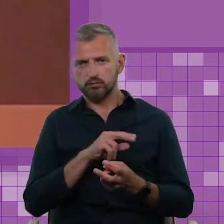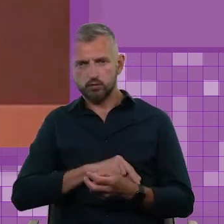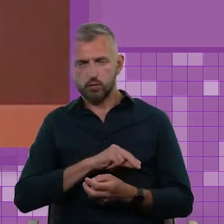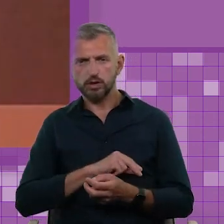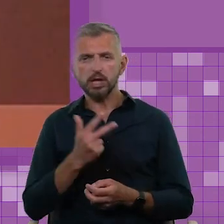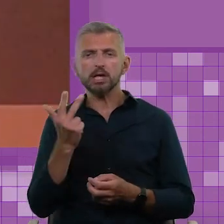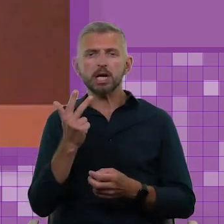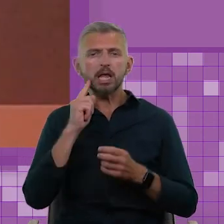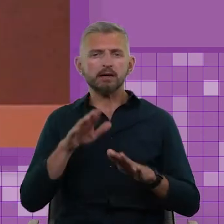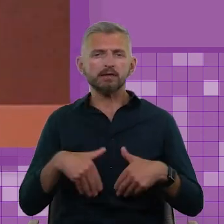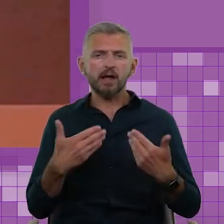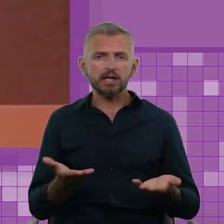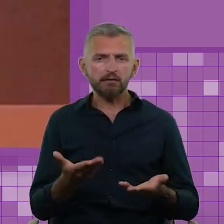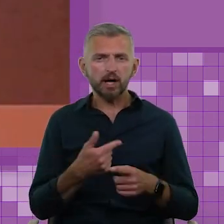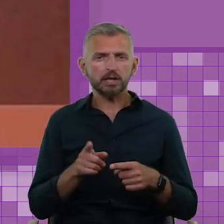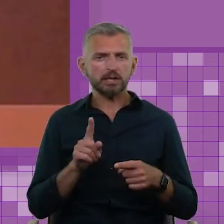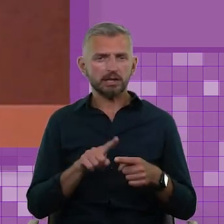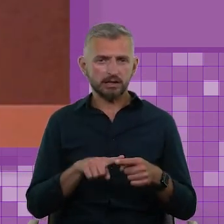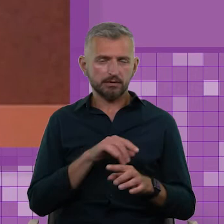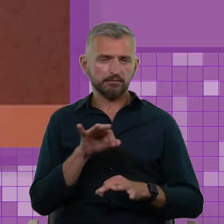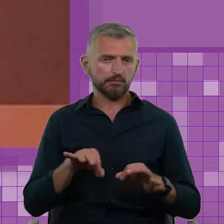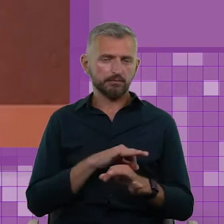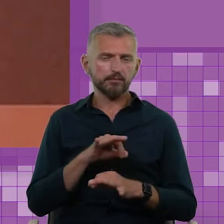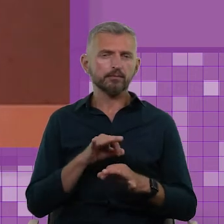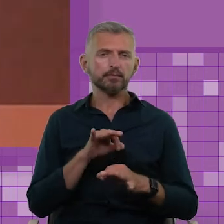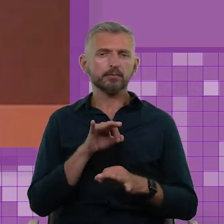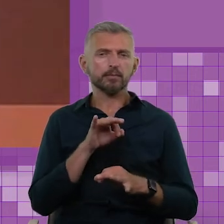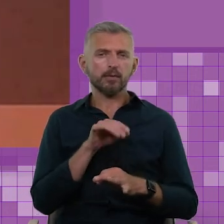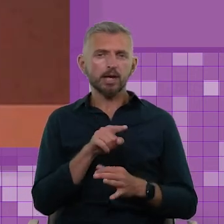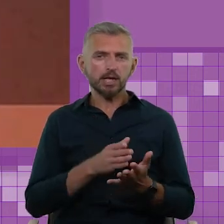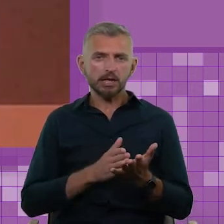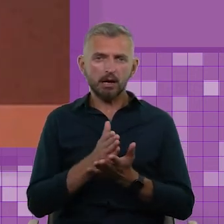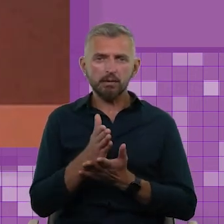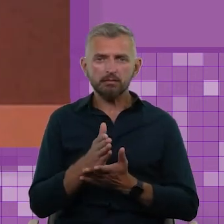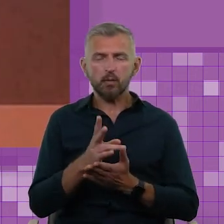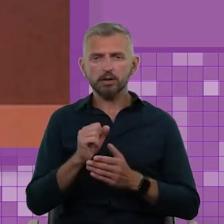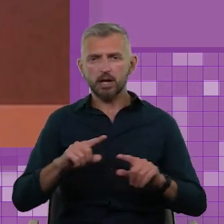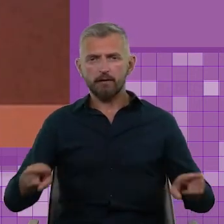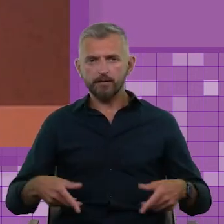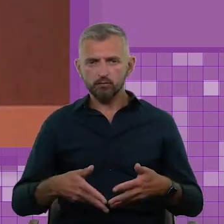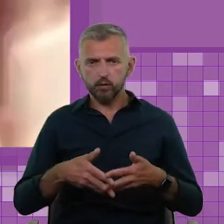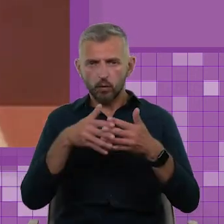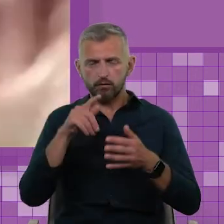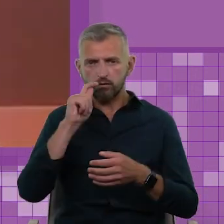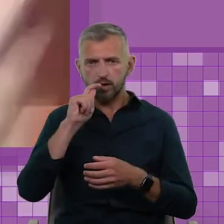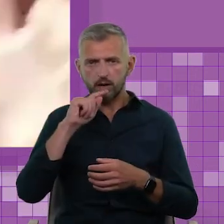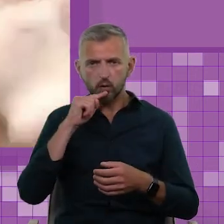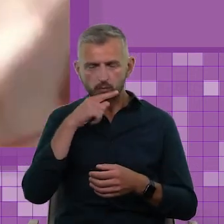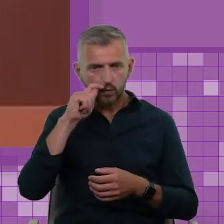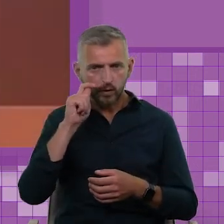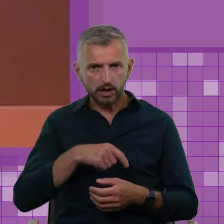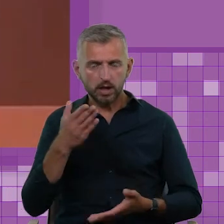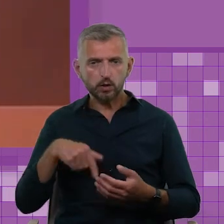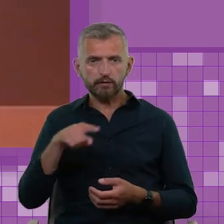І третя ініціатива – це ініціатива вже, її напрямок на відбудову економіки України. Тобто, якщо